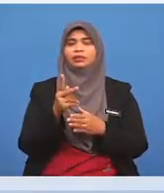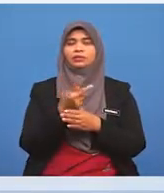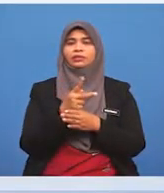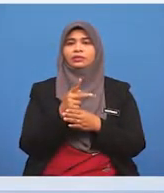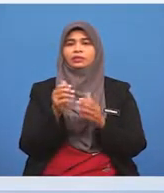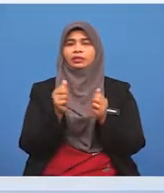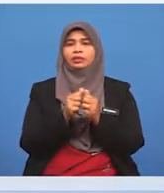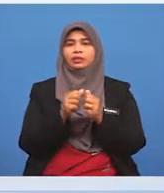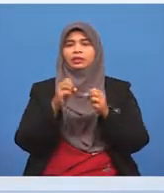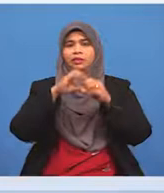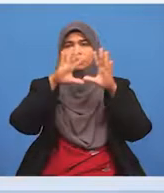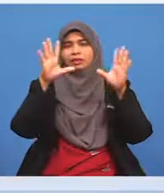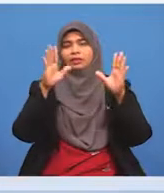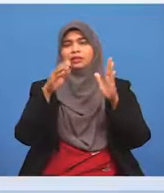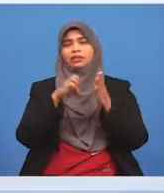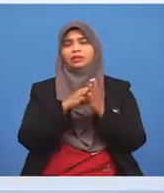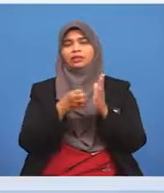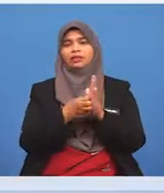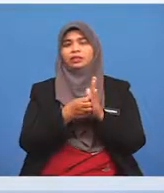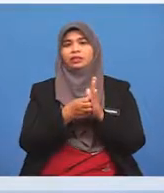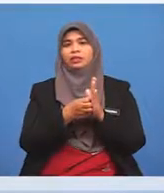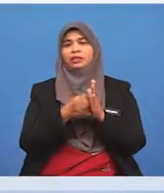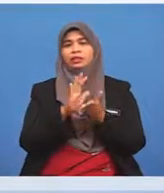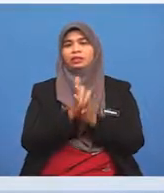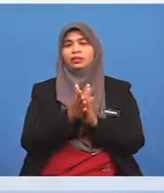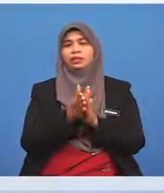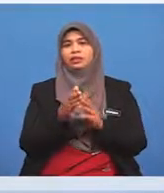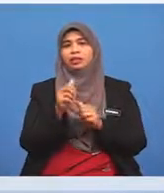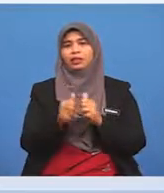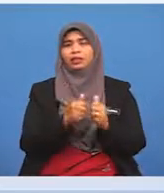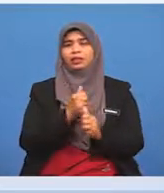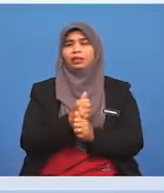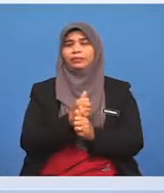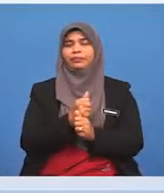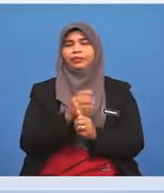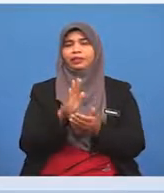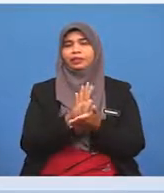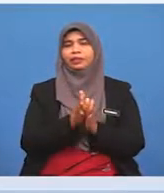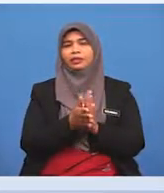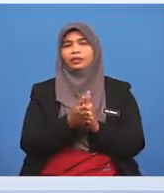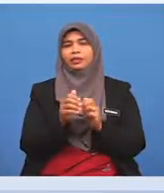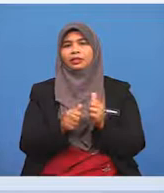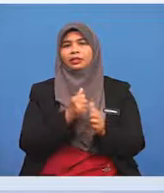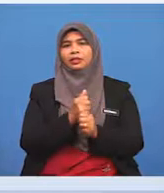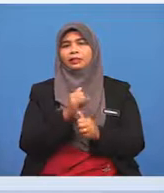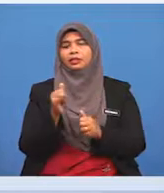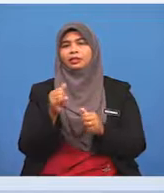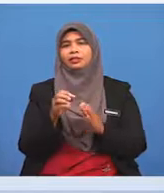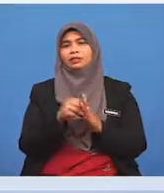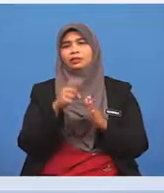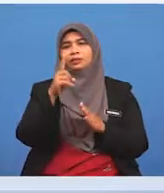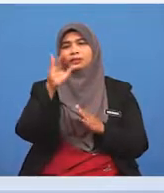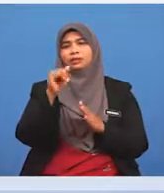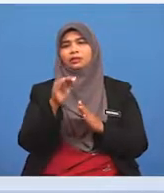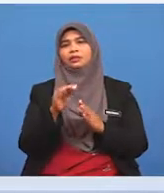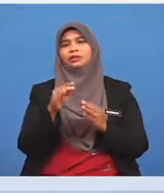Kejadian alam ialah suatu yang berkaitan dengan alam semesta, iaitu hamparan dan ruang